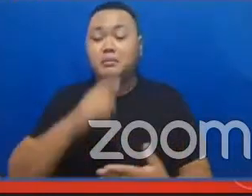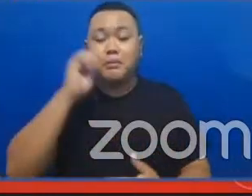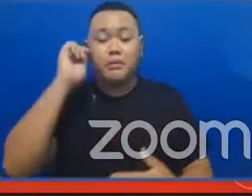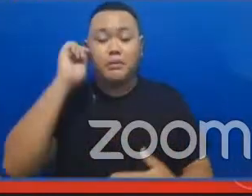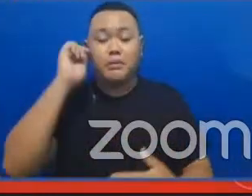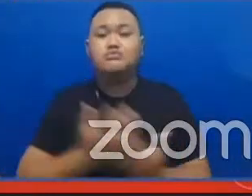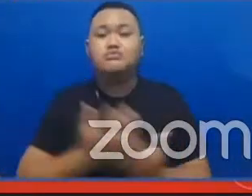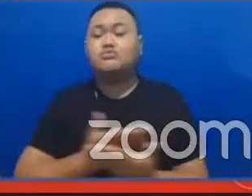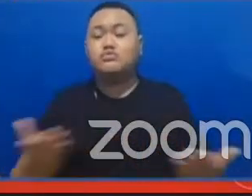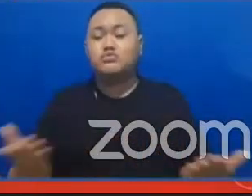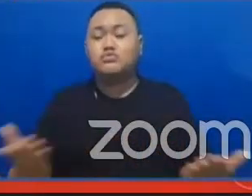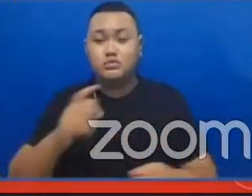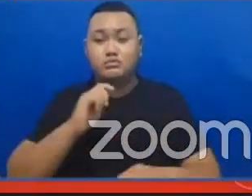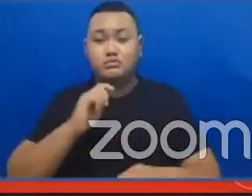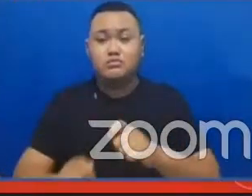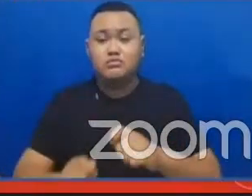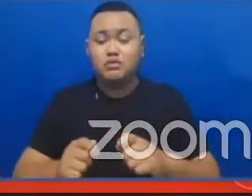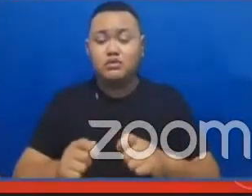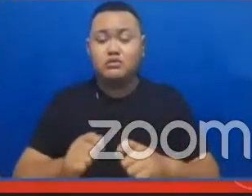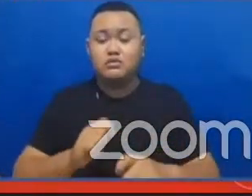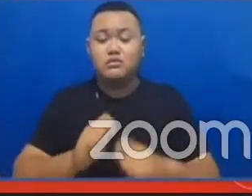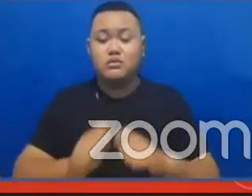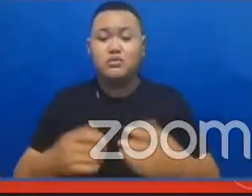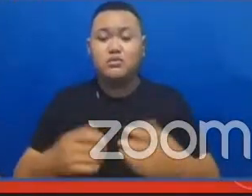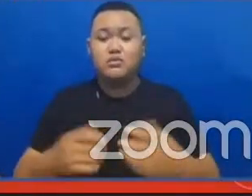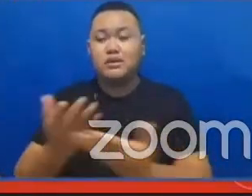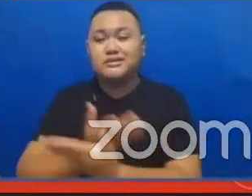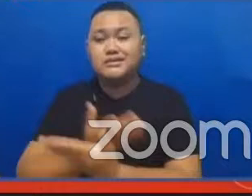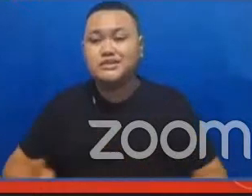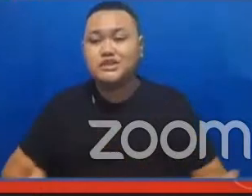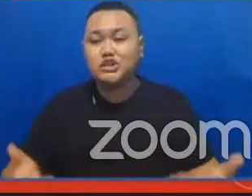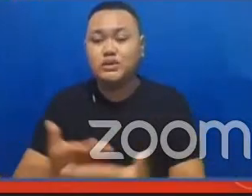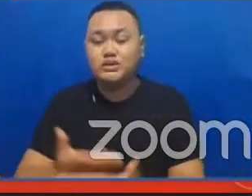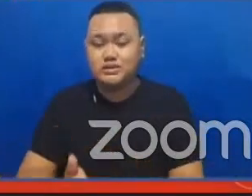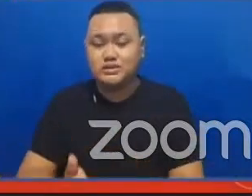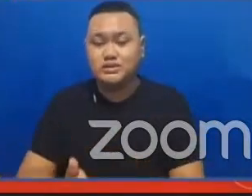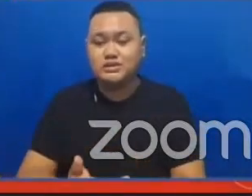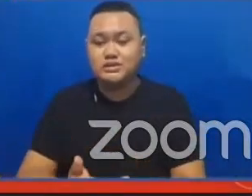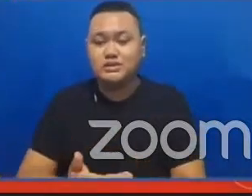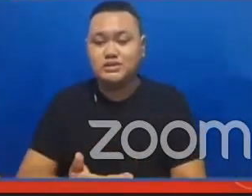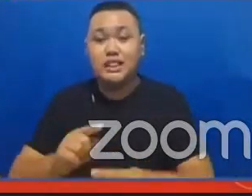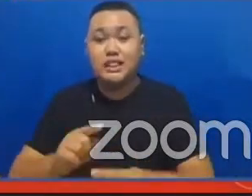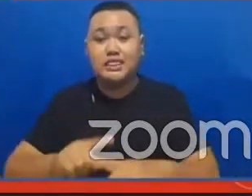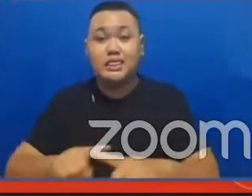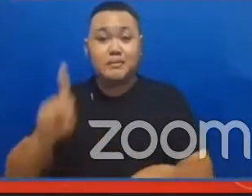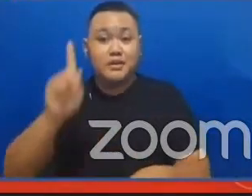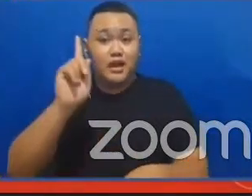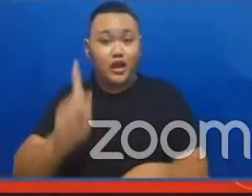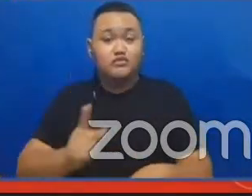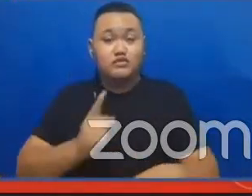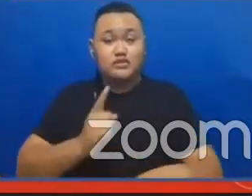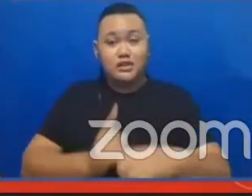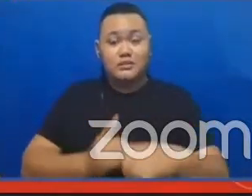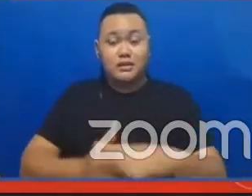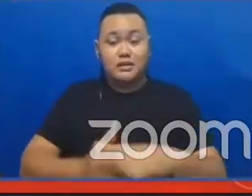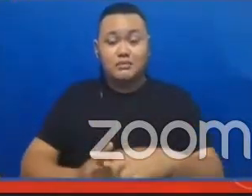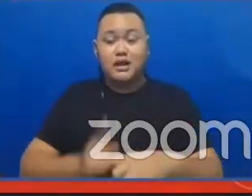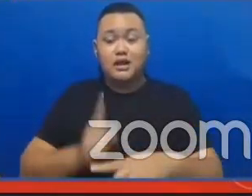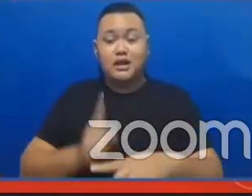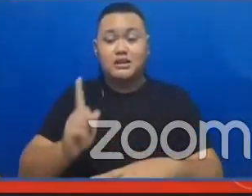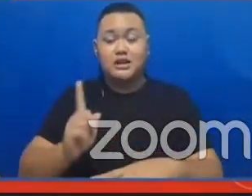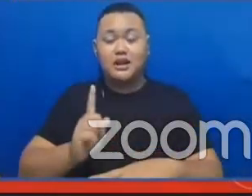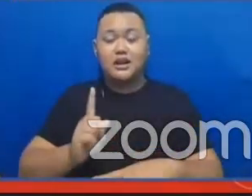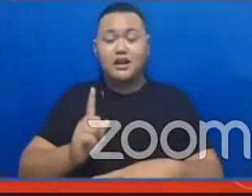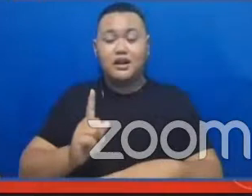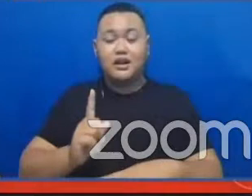atau pengajar kita membuat skenario yang sedemikian rupa tetapi harus dilengkapi dengan